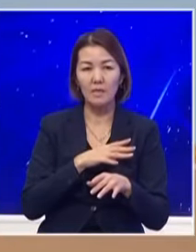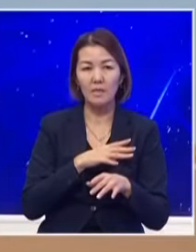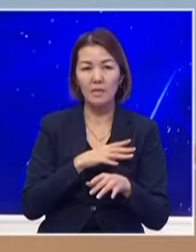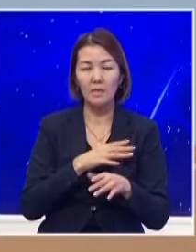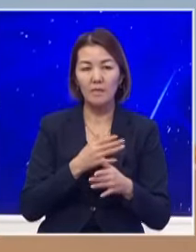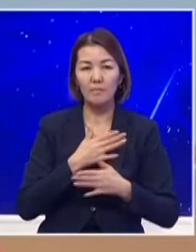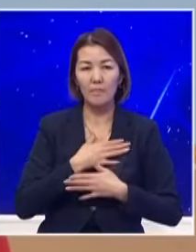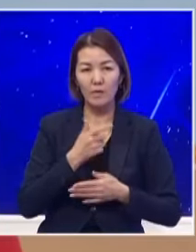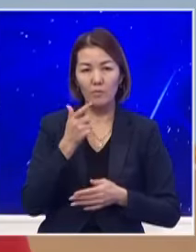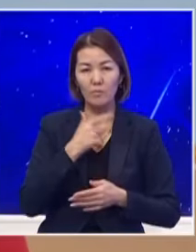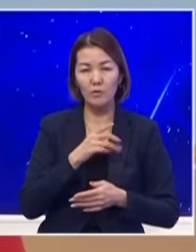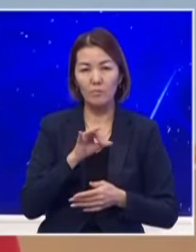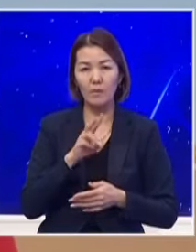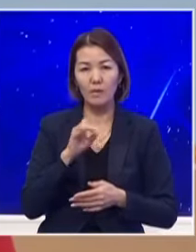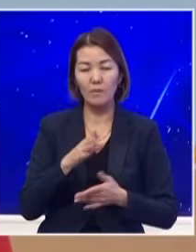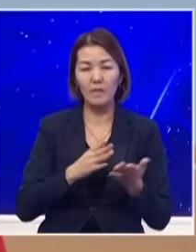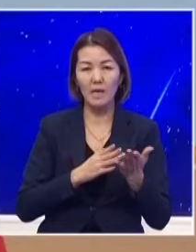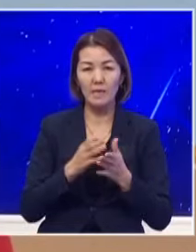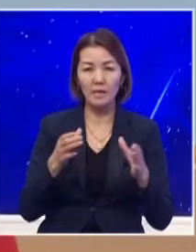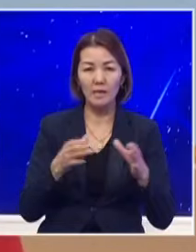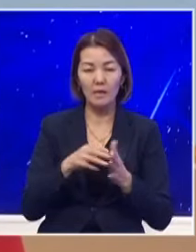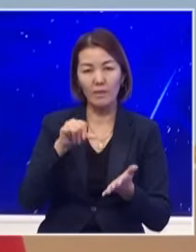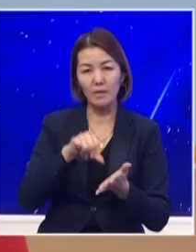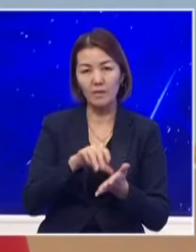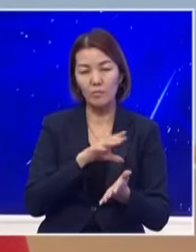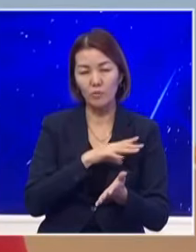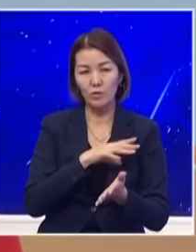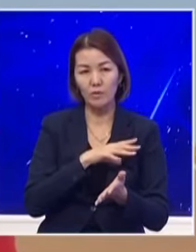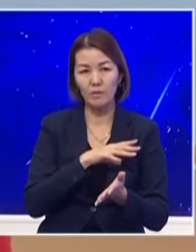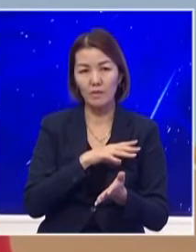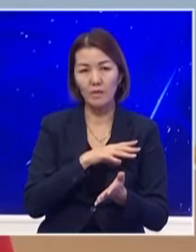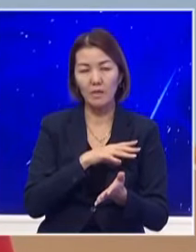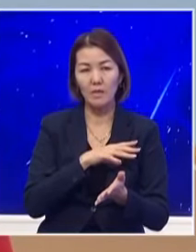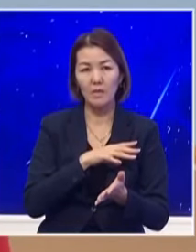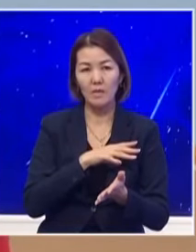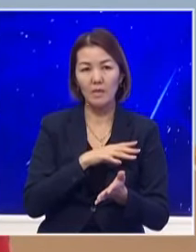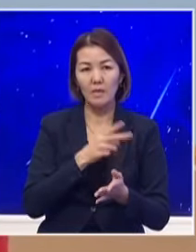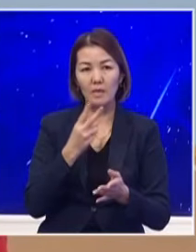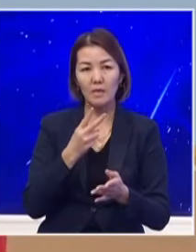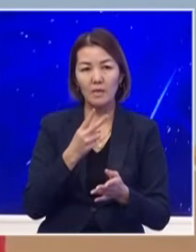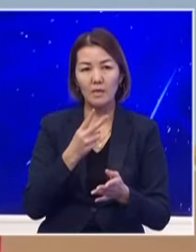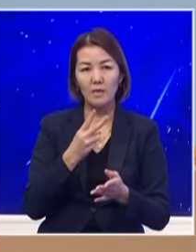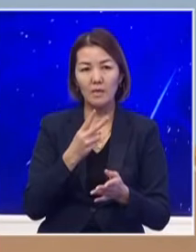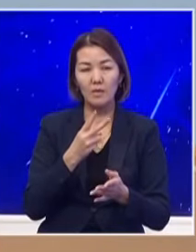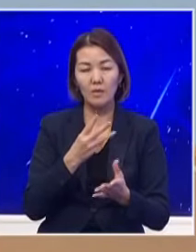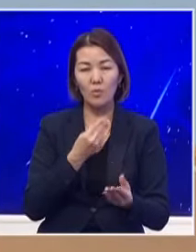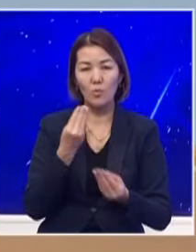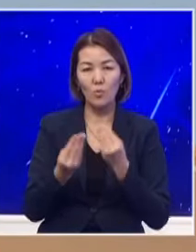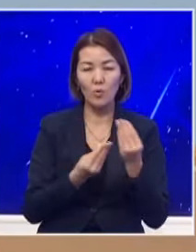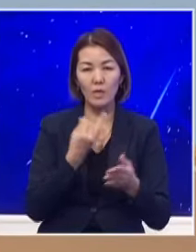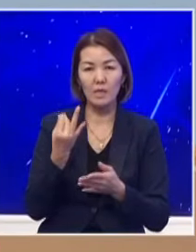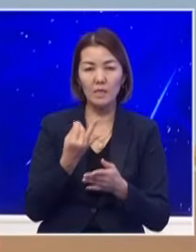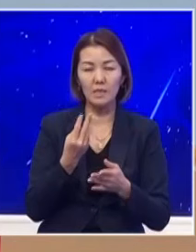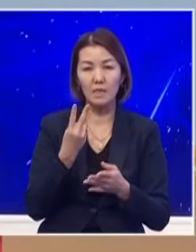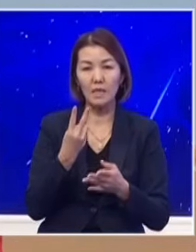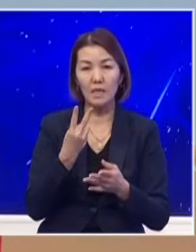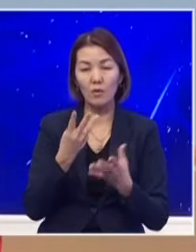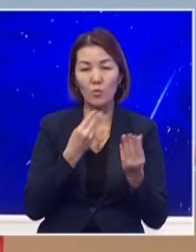өзім сол екпінінің ардагерлер командасының мүшесімін. Сол командалар ойнап жатыр. Тартысты ойын өтіп, екі ойын өтіп